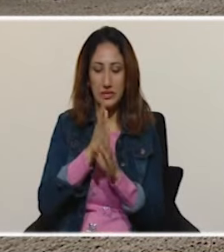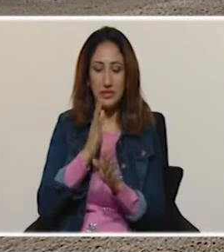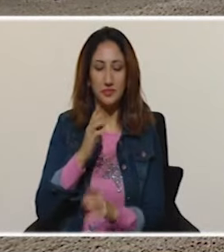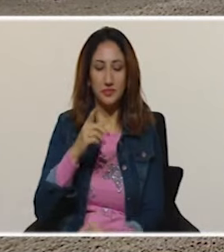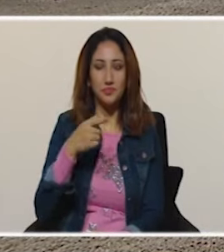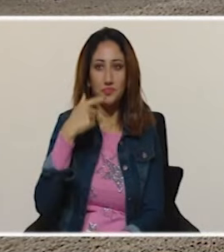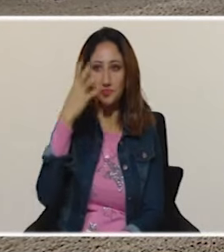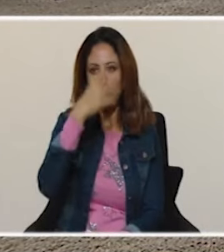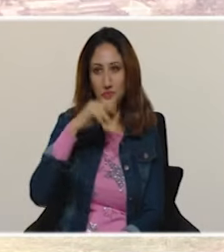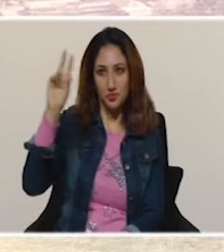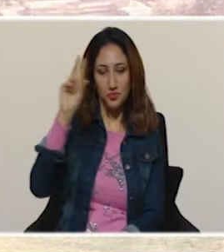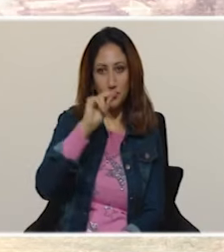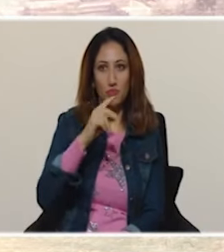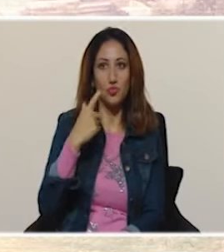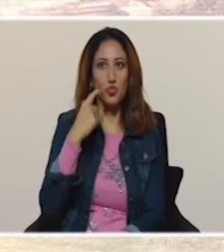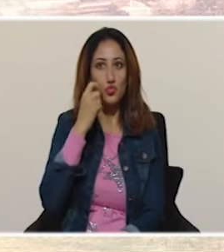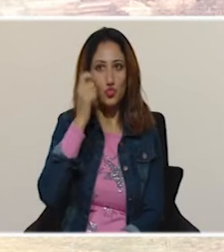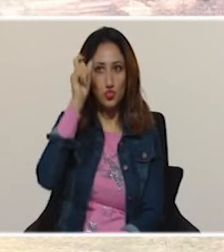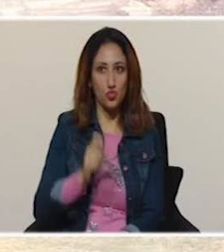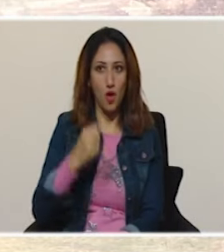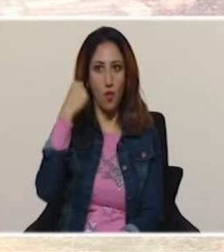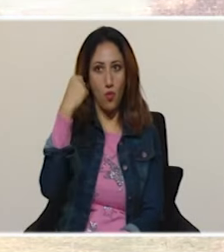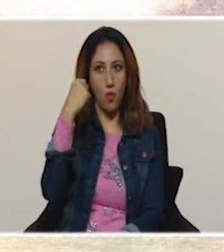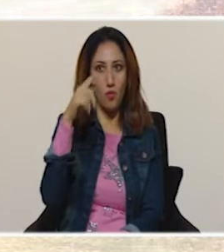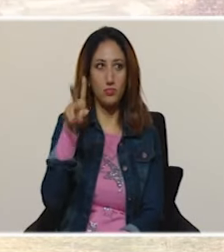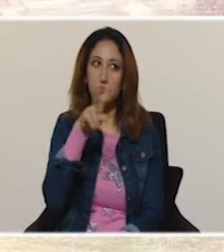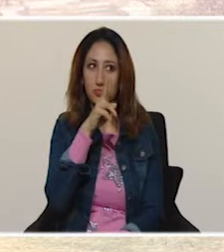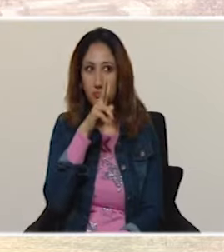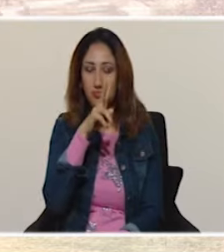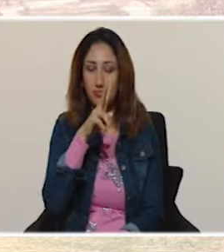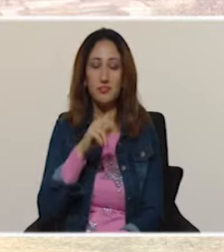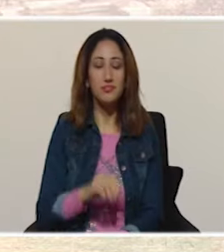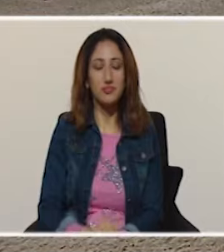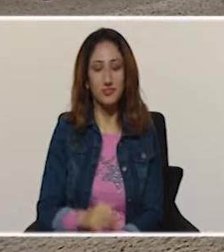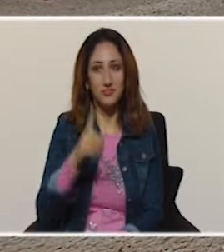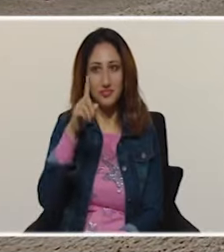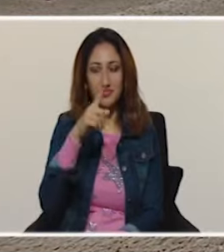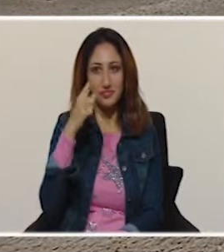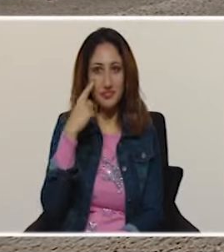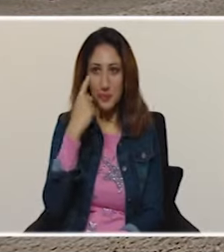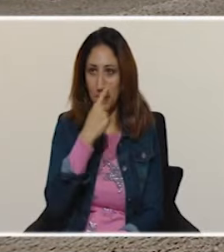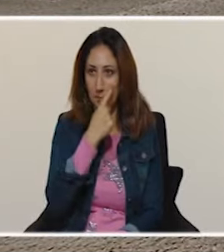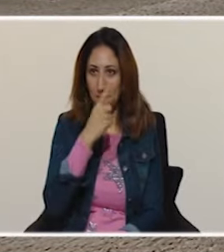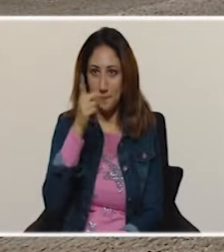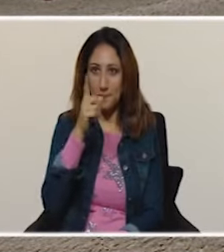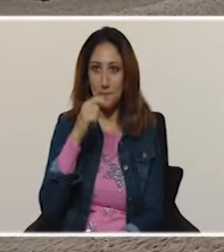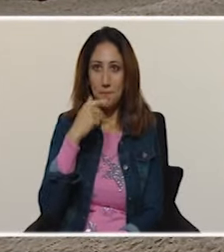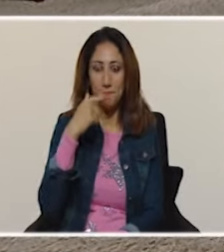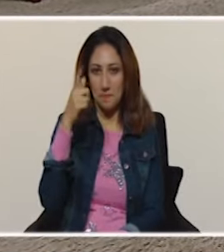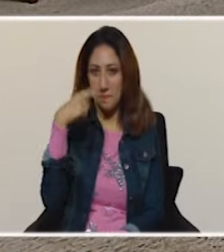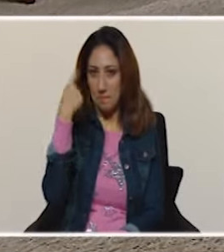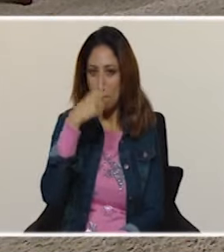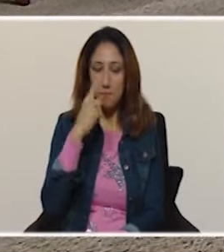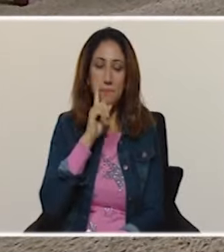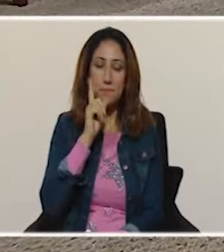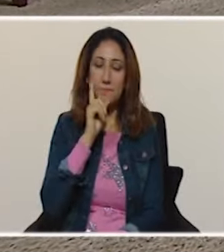وفيها قوة شخصية. شوفي انت يا بصة ازاي مزبهلة. انت يا عيني مزبهلة خالص الفلاش.